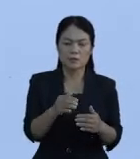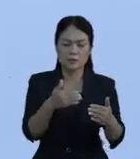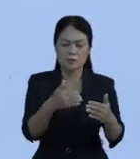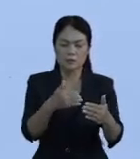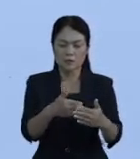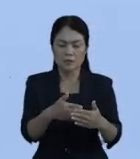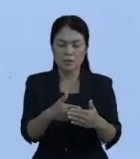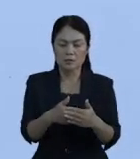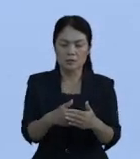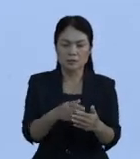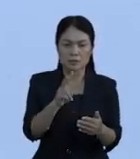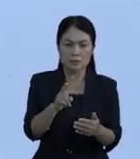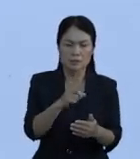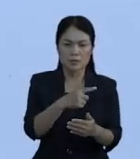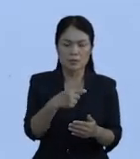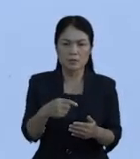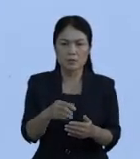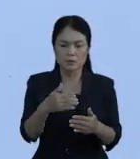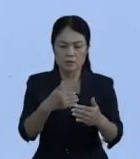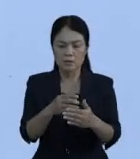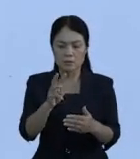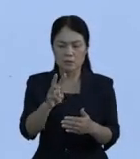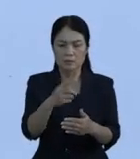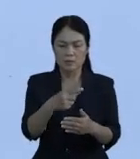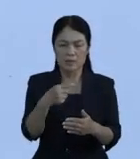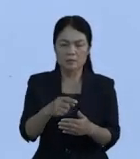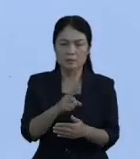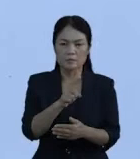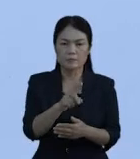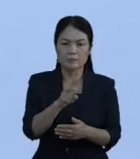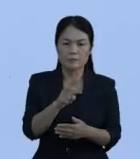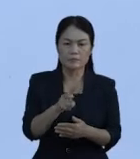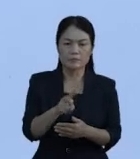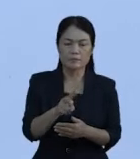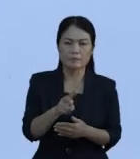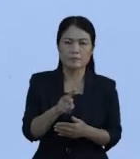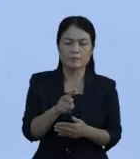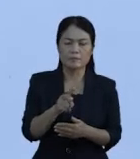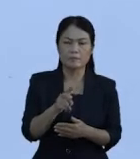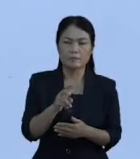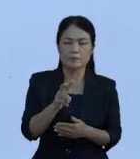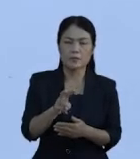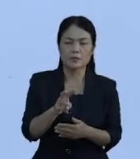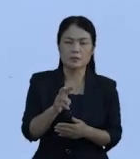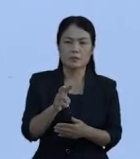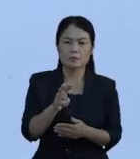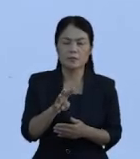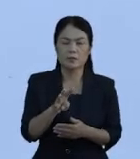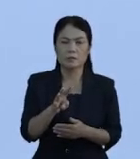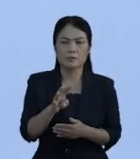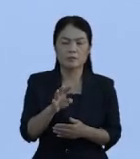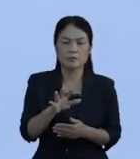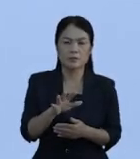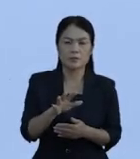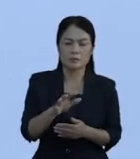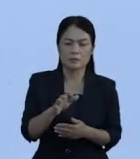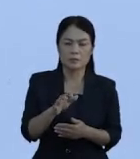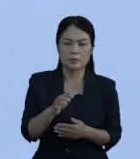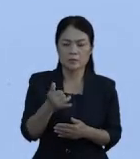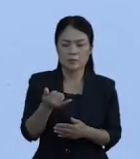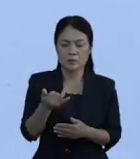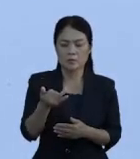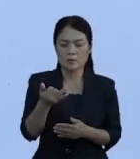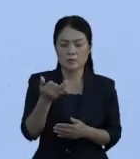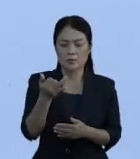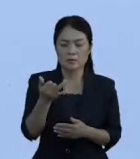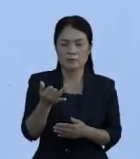liên rồi còn vì nó chết bấy bấy liền bà dùng rộng ngọt nghĩa mùi bì bấy buồn pram